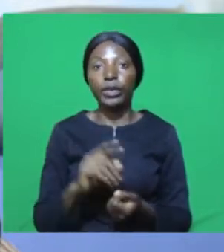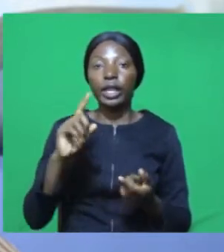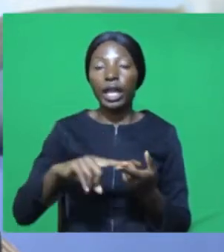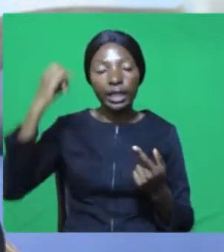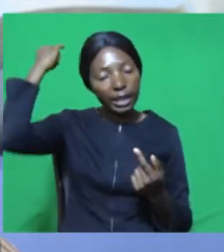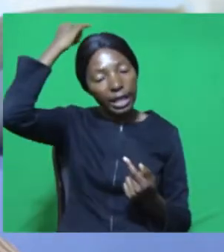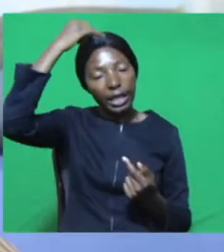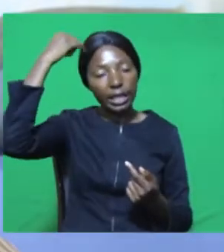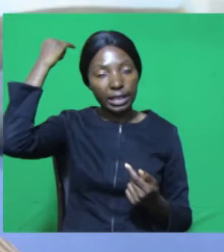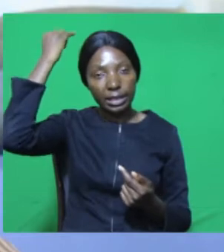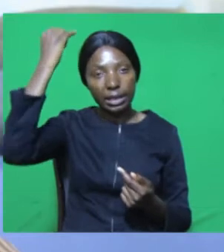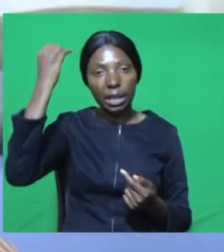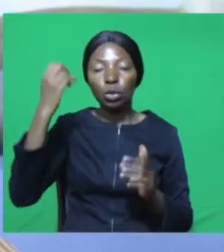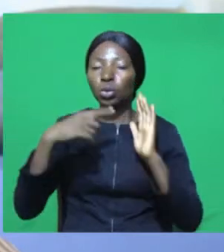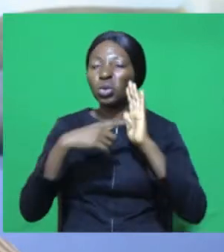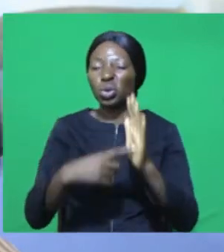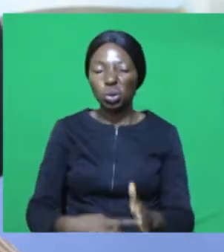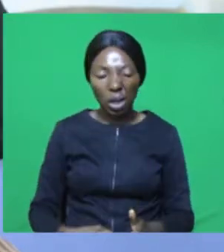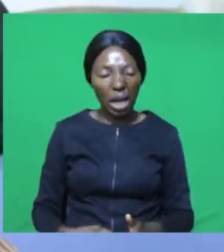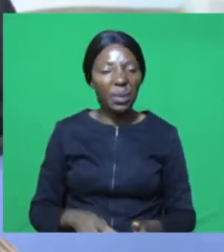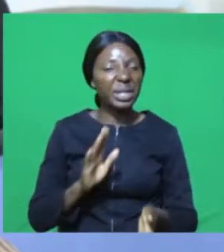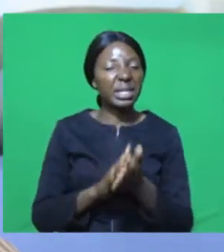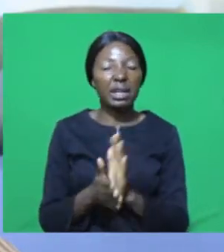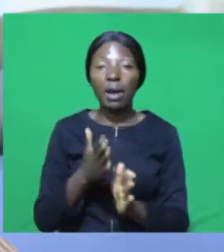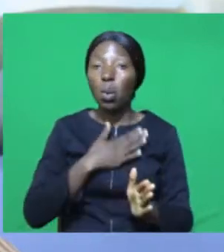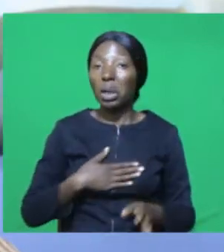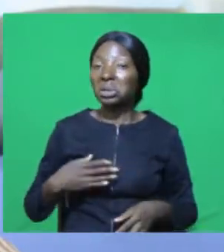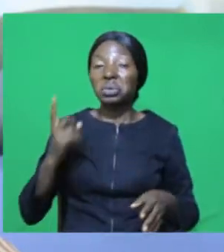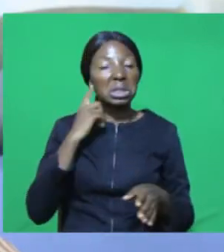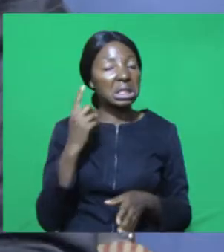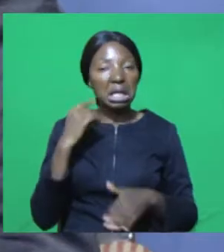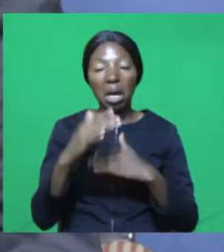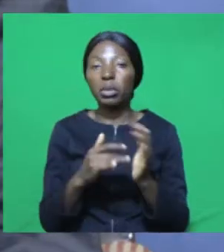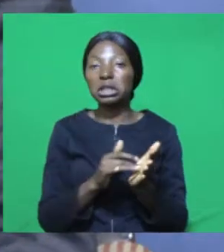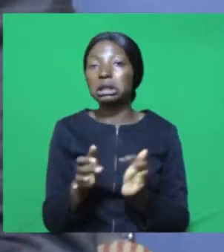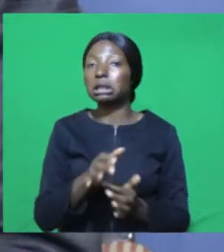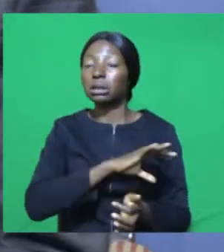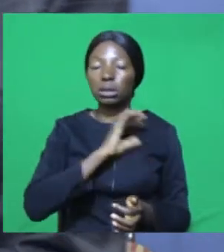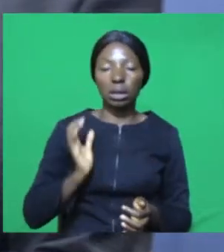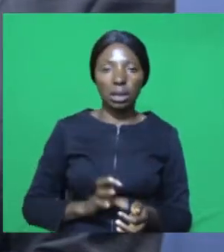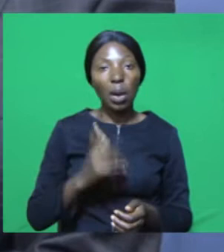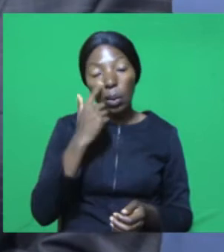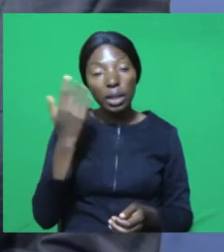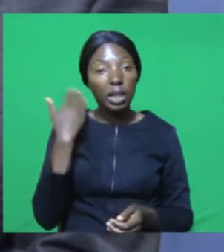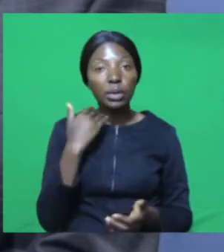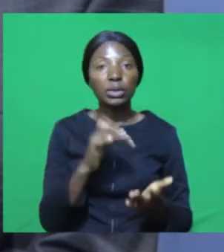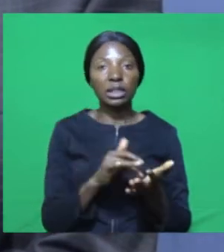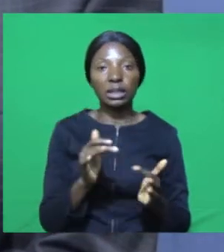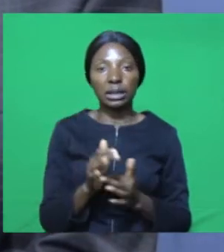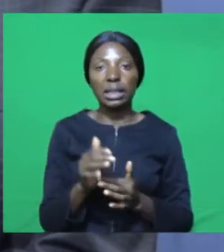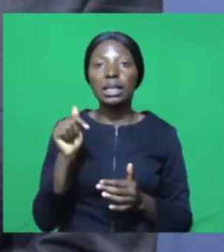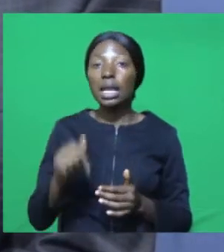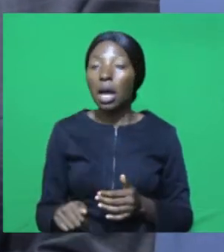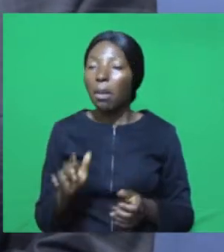VaIsraeri vachiratidza pachena kuti hatidi zvachese kunzwa nezvaJesu. Pakatakwa nemabwe ndopakabva patanga maKristu